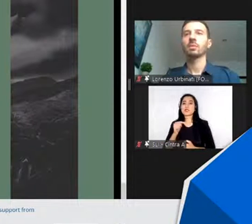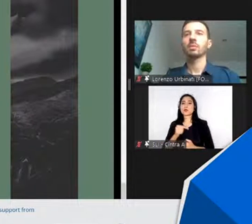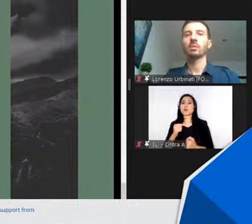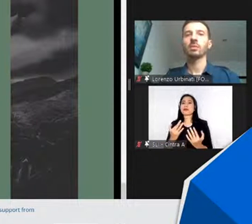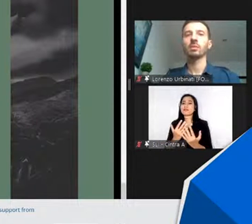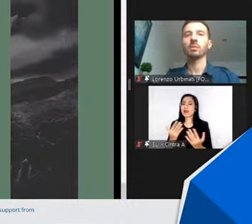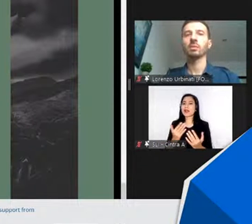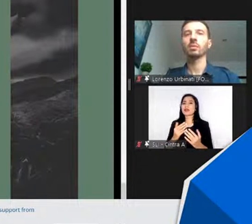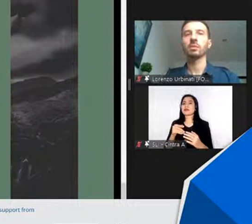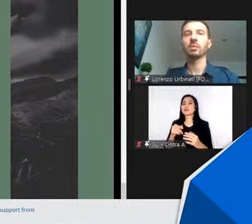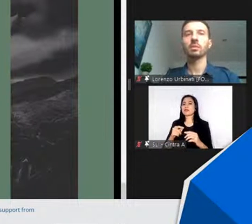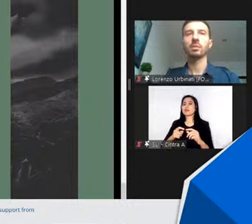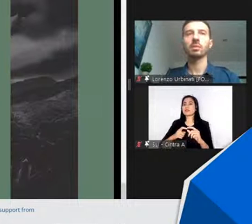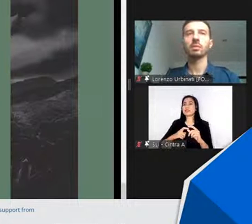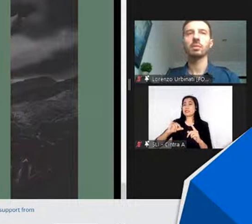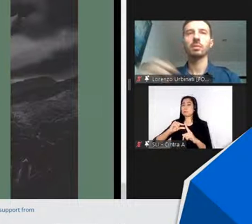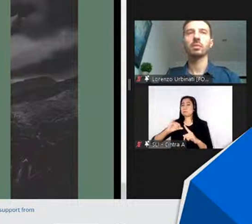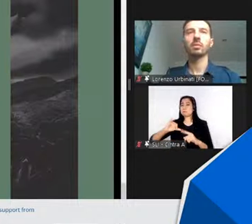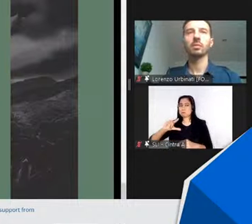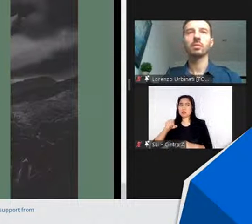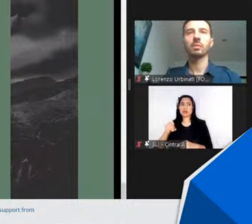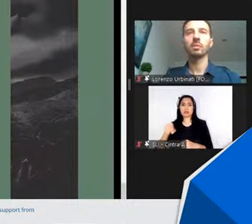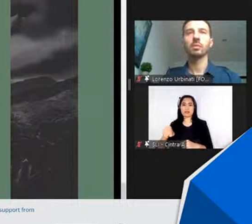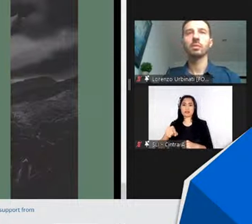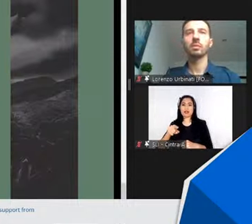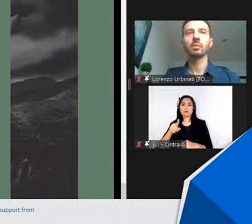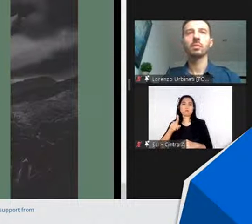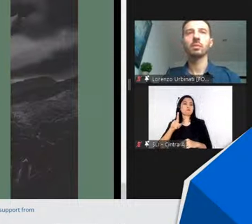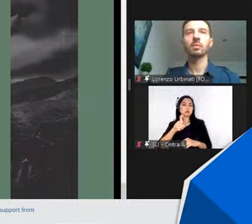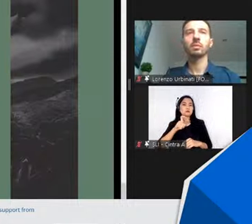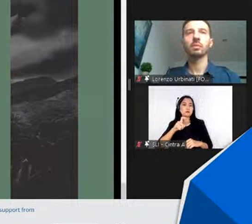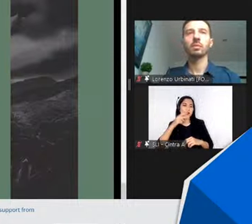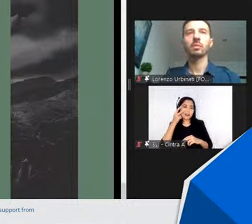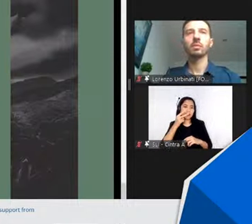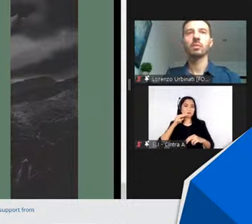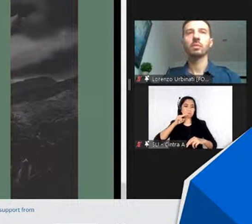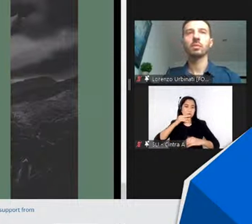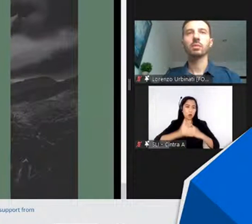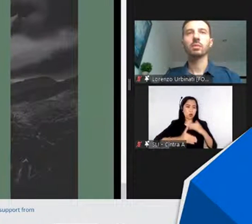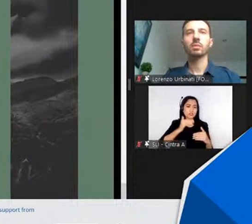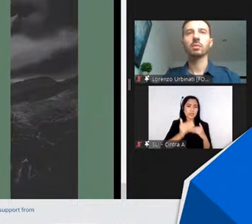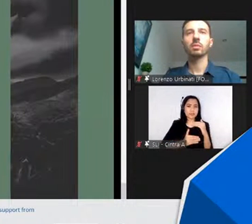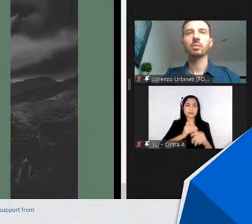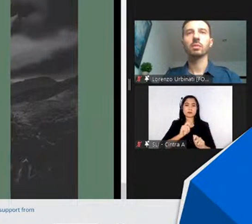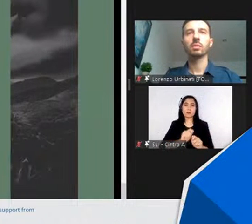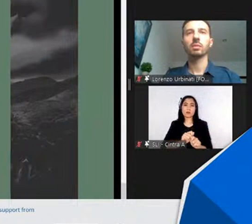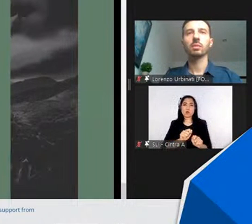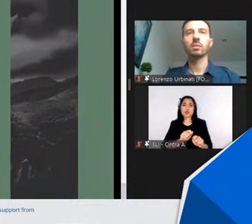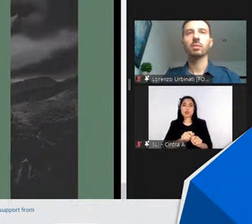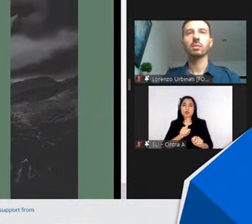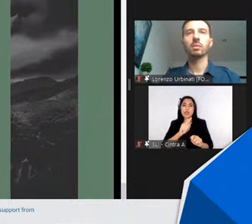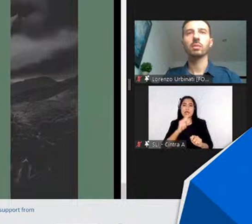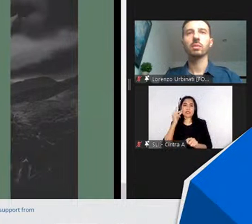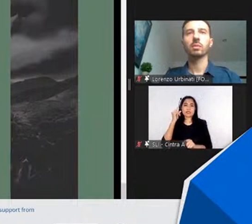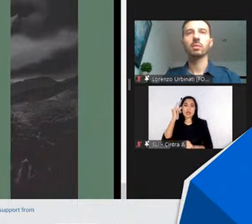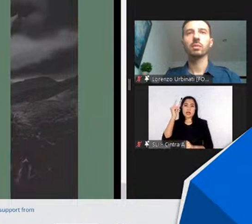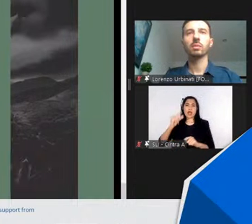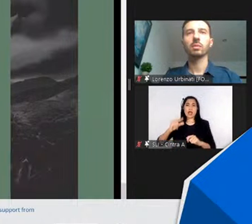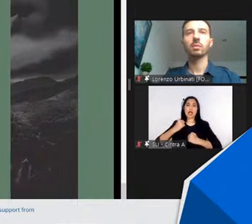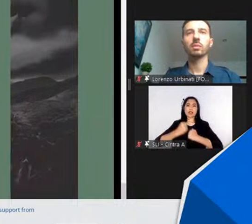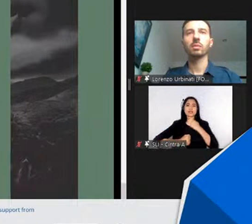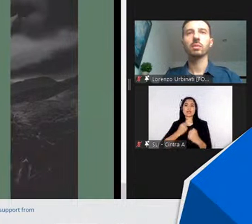memperhatikan proses untuk kasus Indonesia proses pembuatan rencana aksi